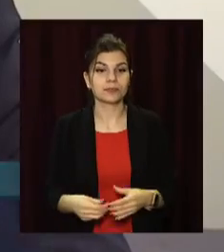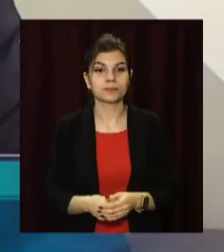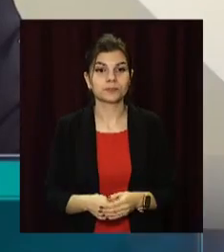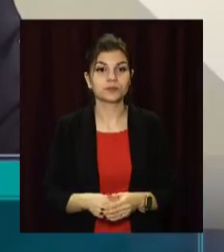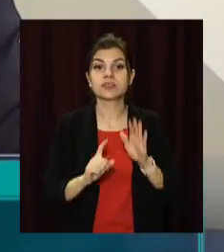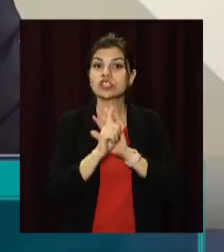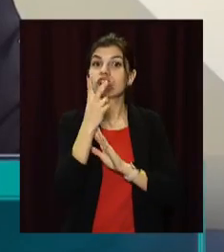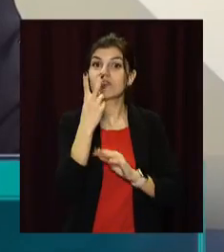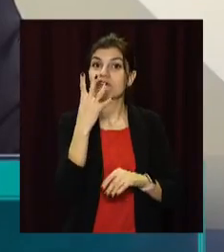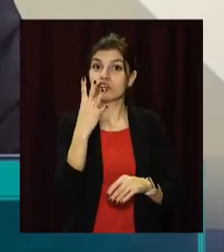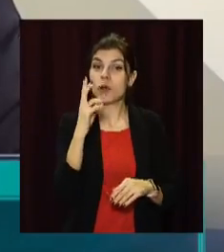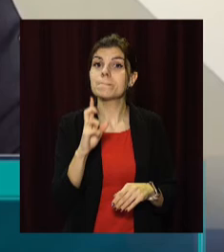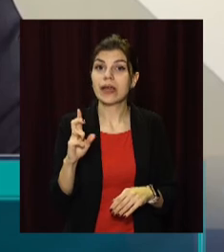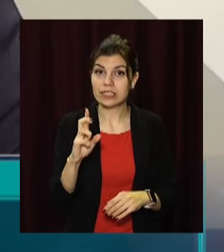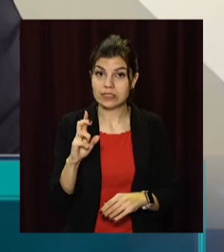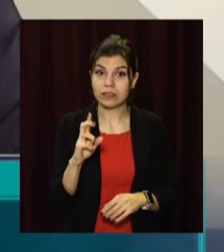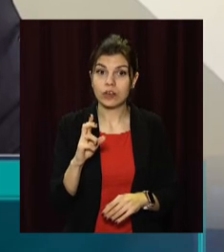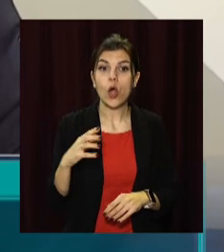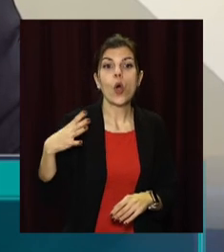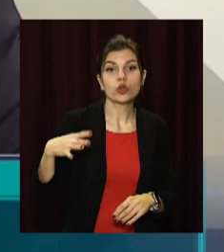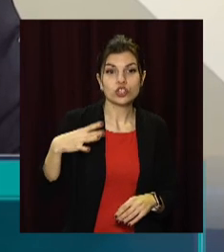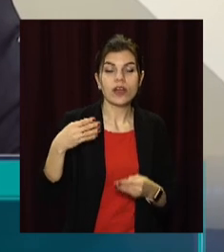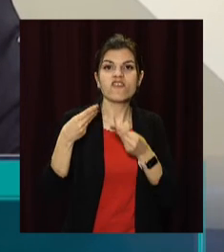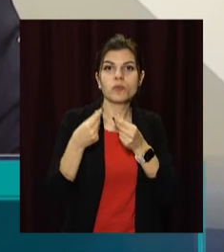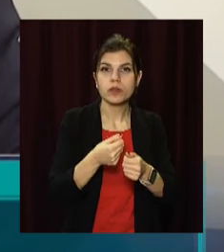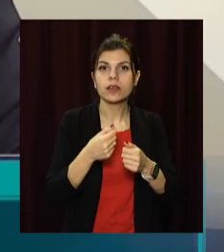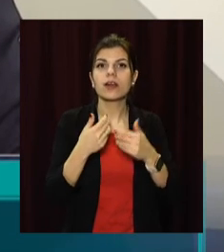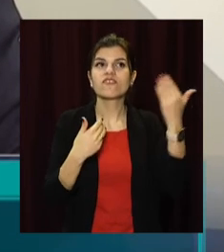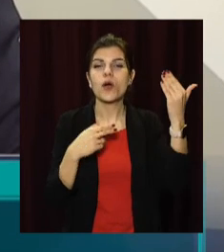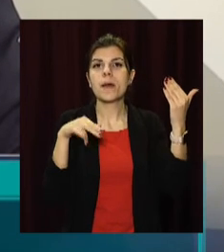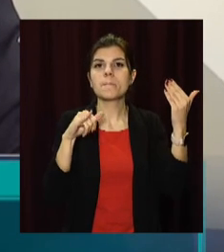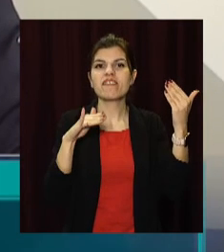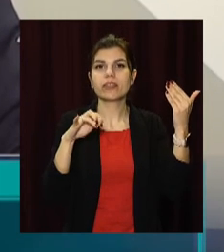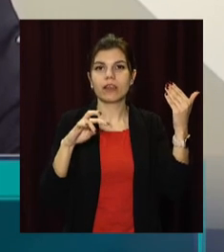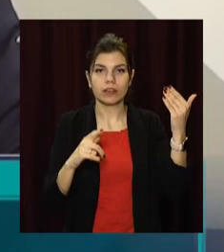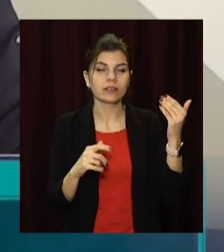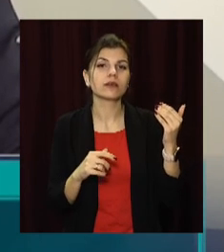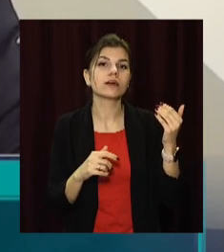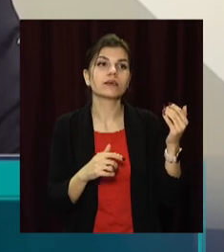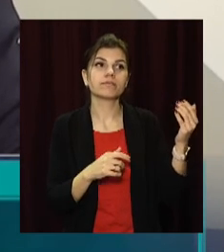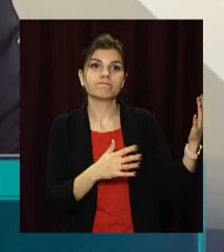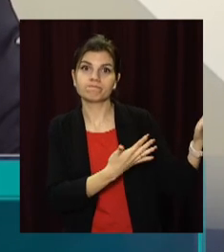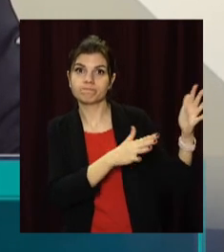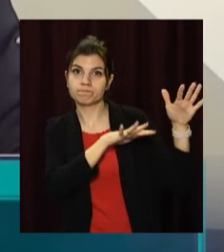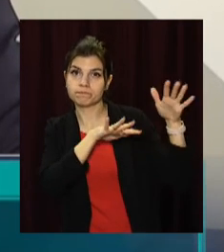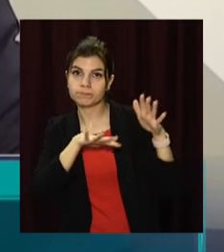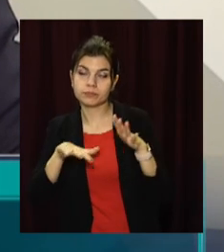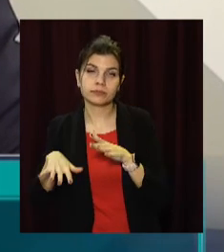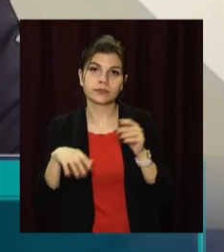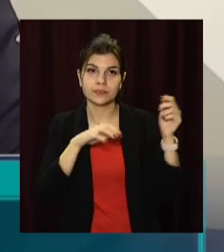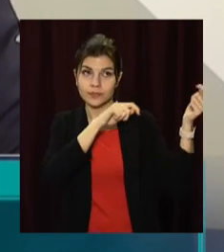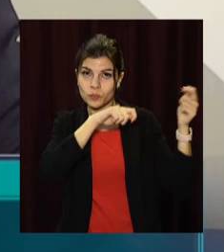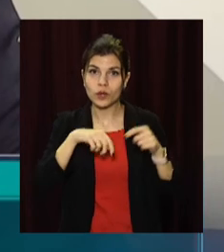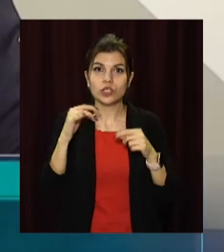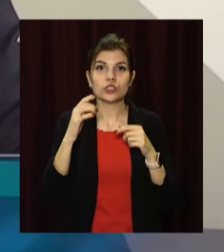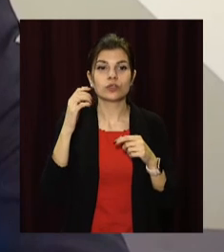Починаючи з 24 березня, очікується вплив південного циклону, який буде переміщуватись на східну частину